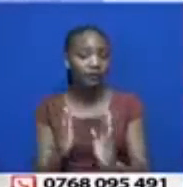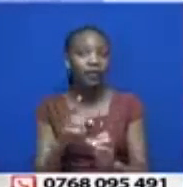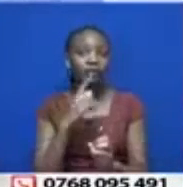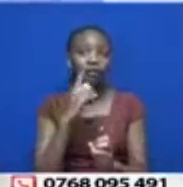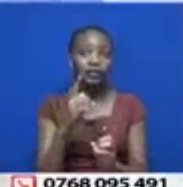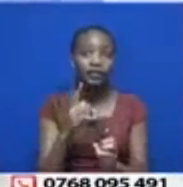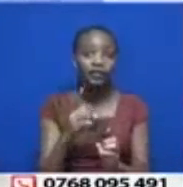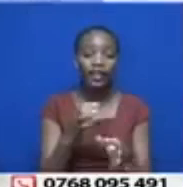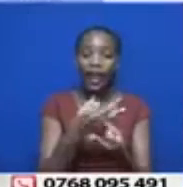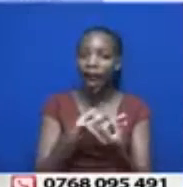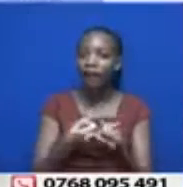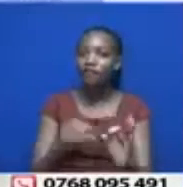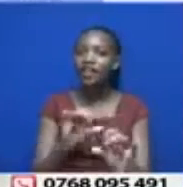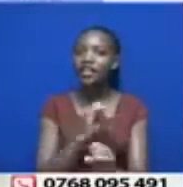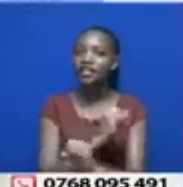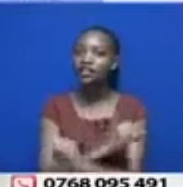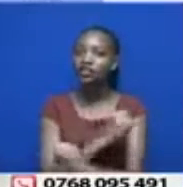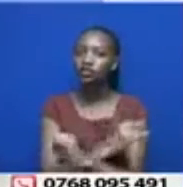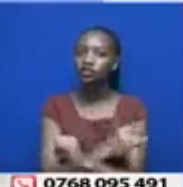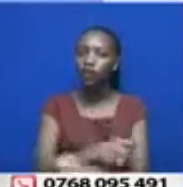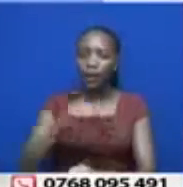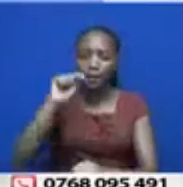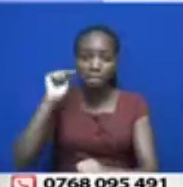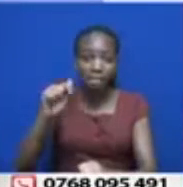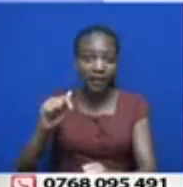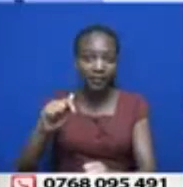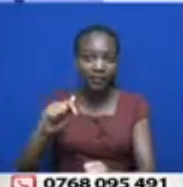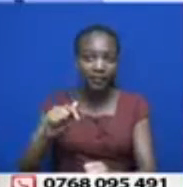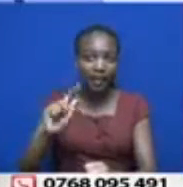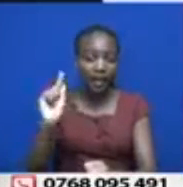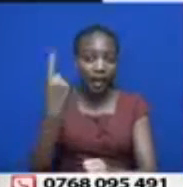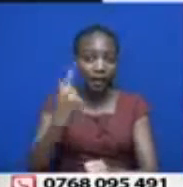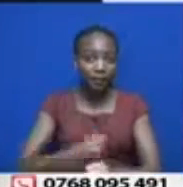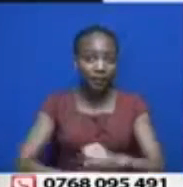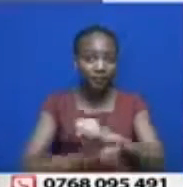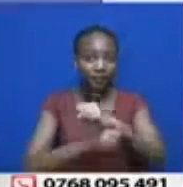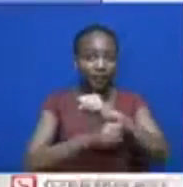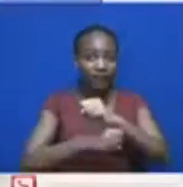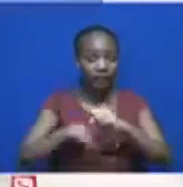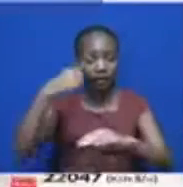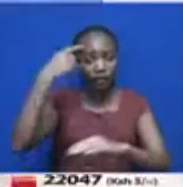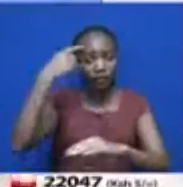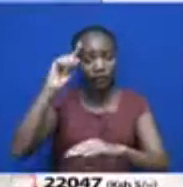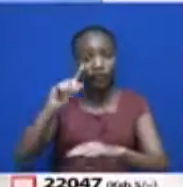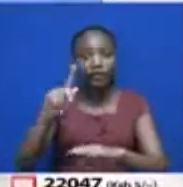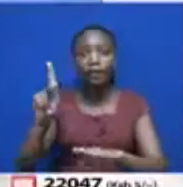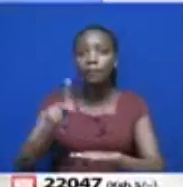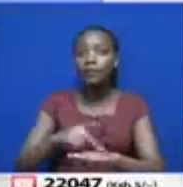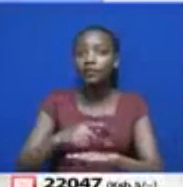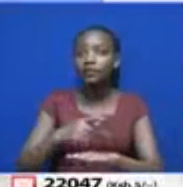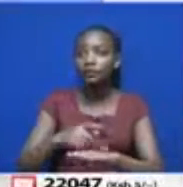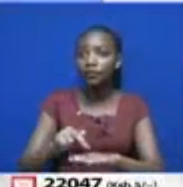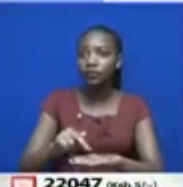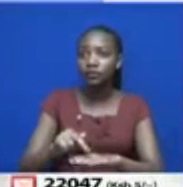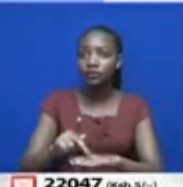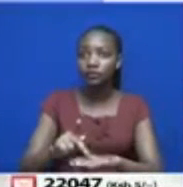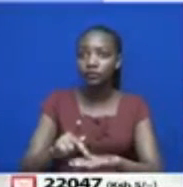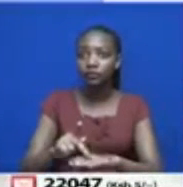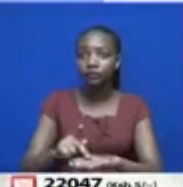independent institution should stand up for the principles of unity and cohesion. Ole Kaparo